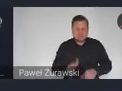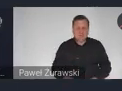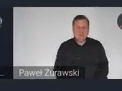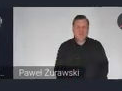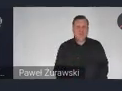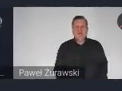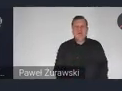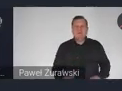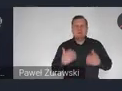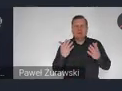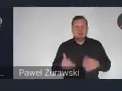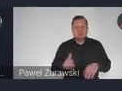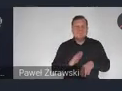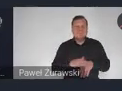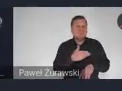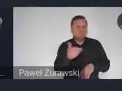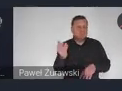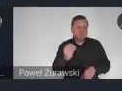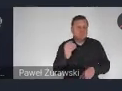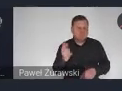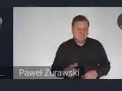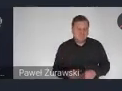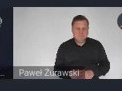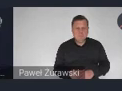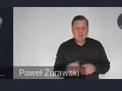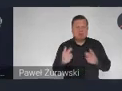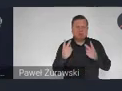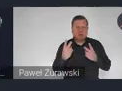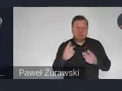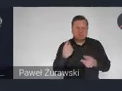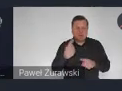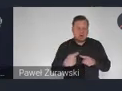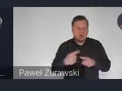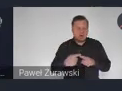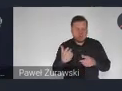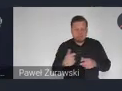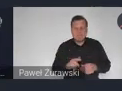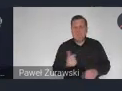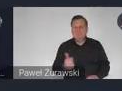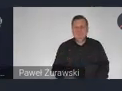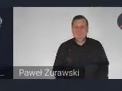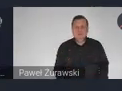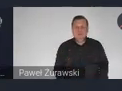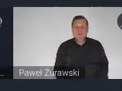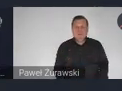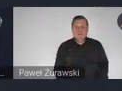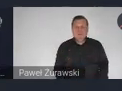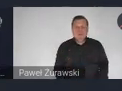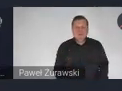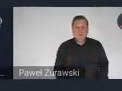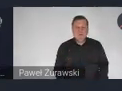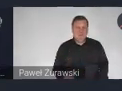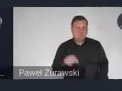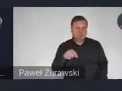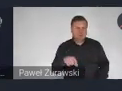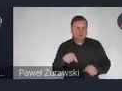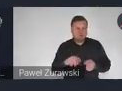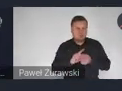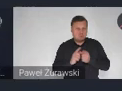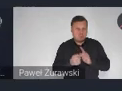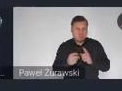również tutaj zwrócić uwagę na istotny element a mianowicie podczas tej tego naszego